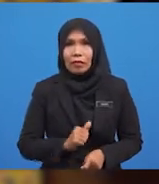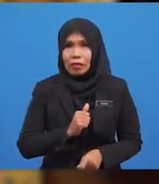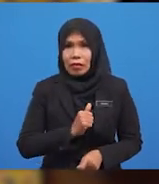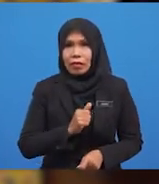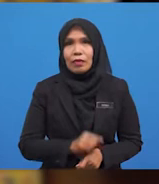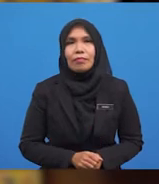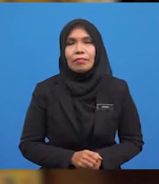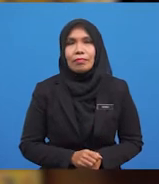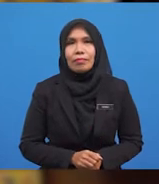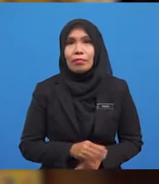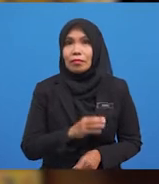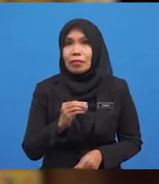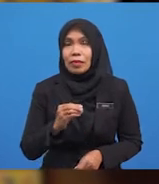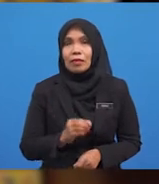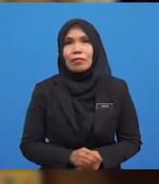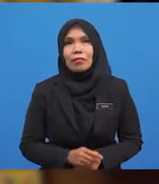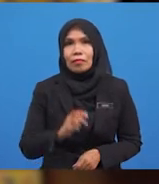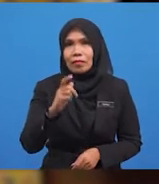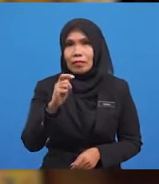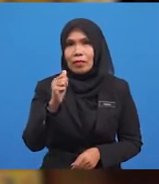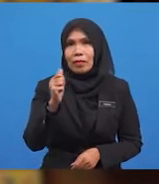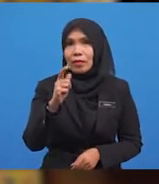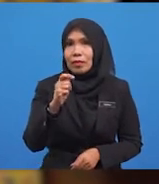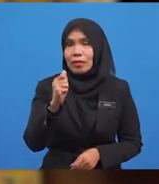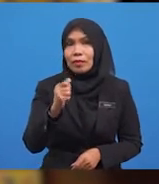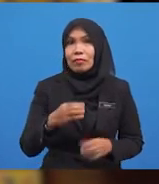cara ketika kita berada dalam majlis itu.